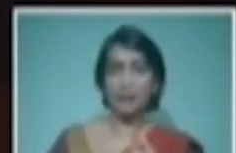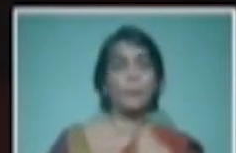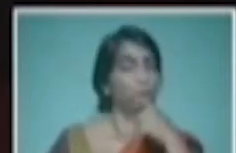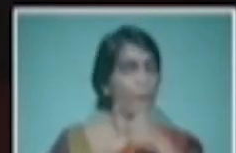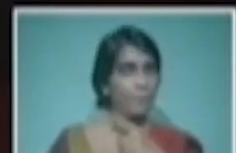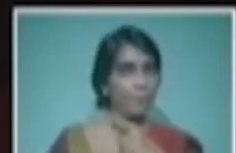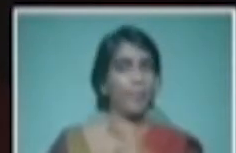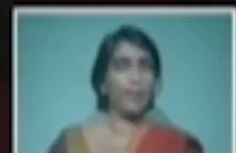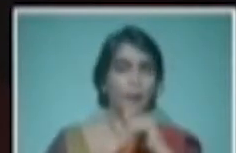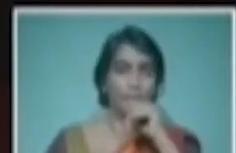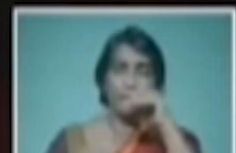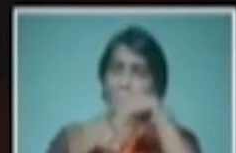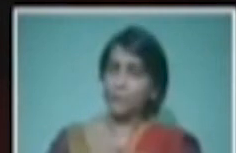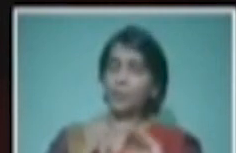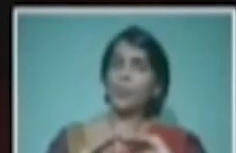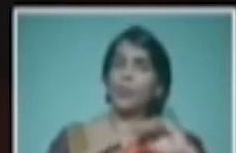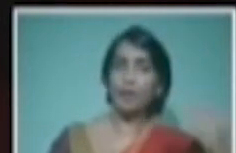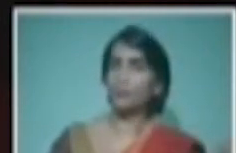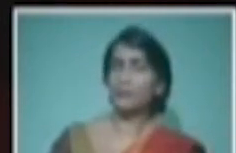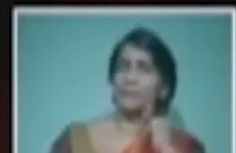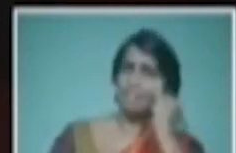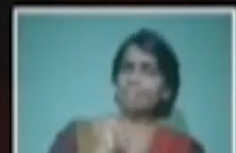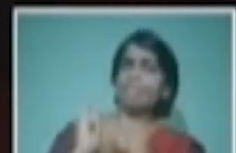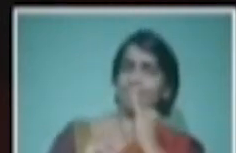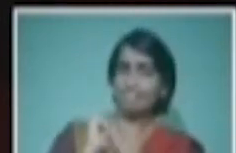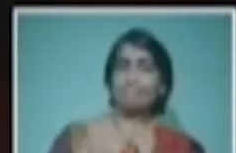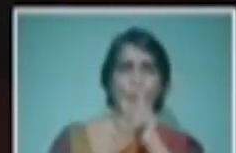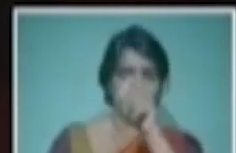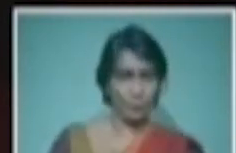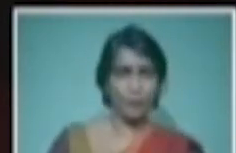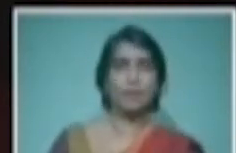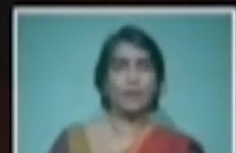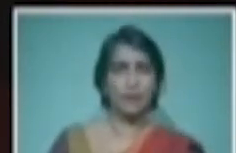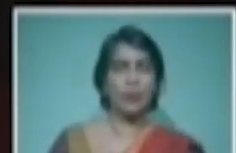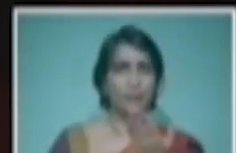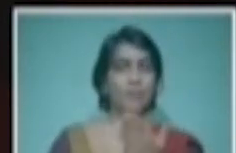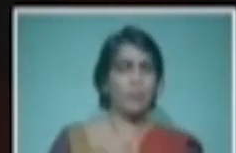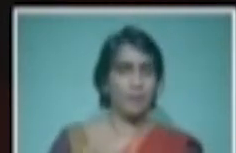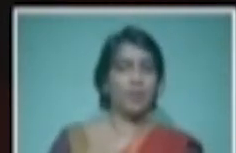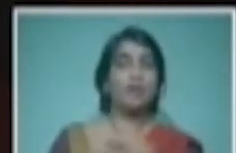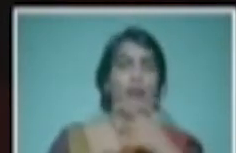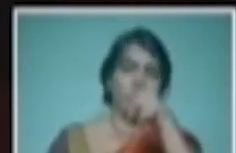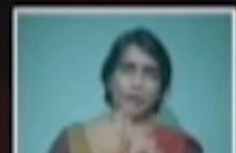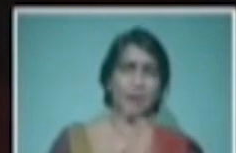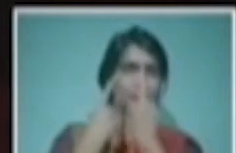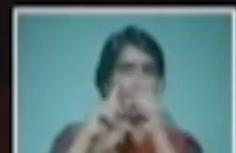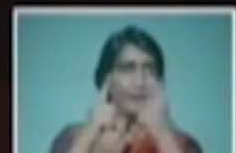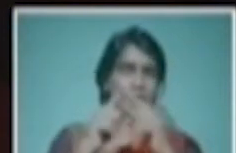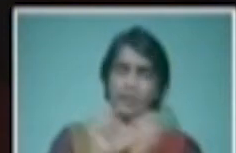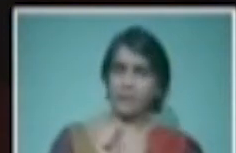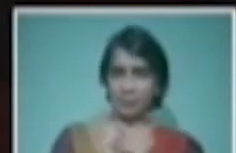ओबतुमाव एतुले पिटतत् दडि लेस विवेचनय करपु पुद्गले पहुगिय काले ओबतुमागे विविध क्रियाकारकम्